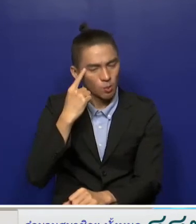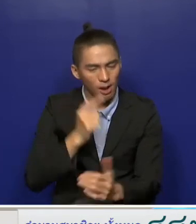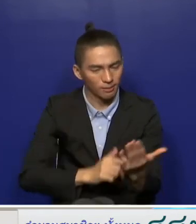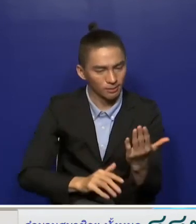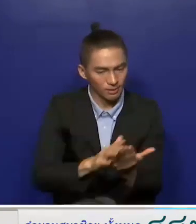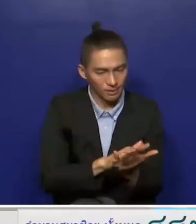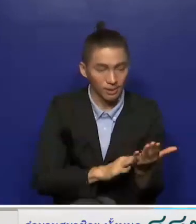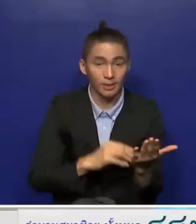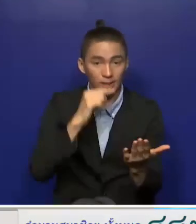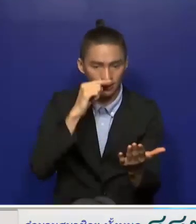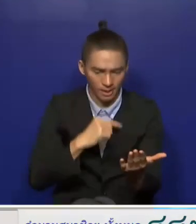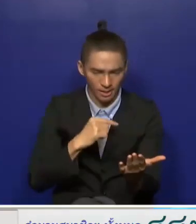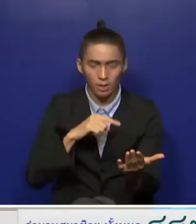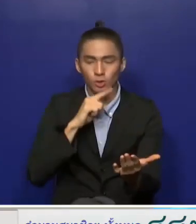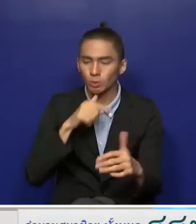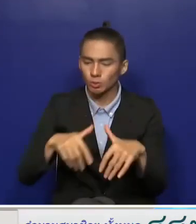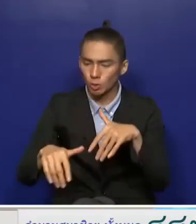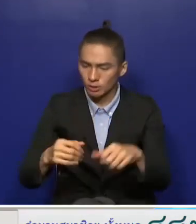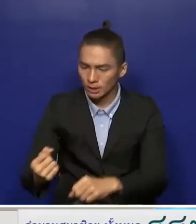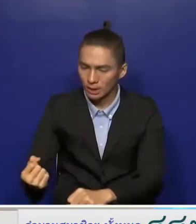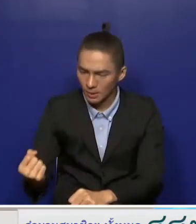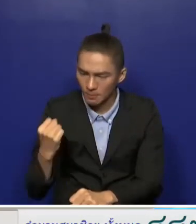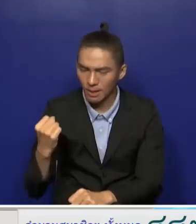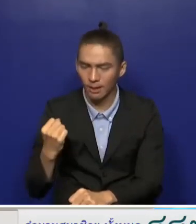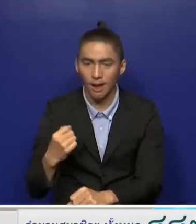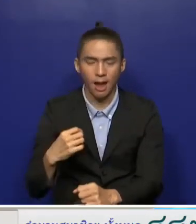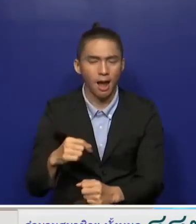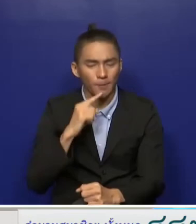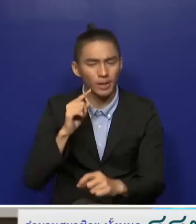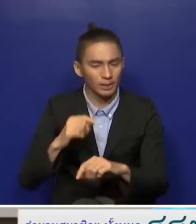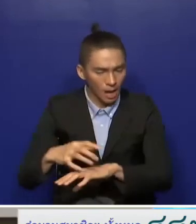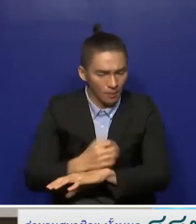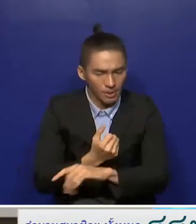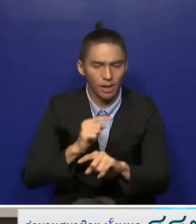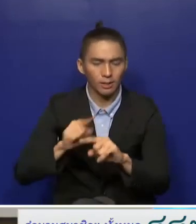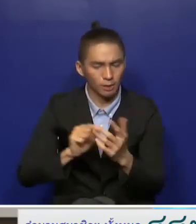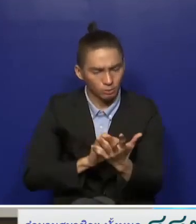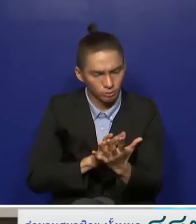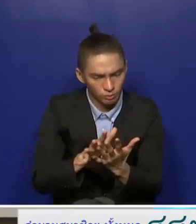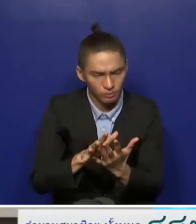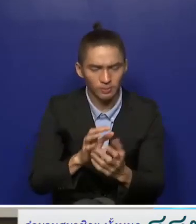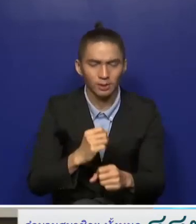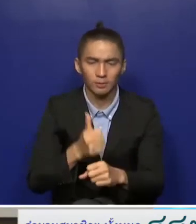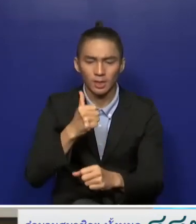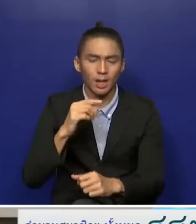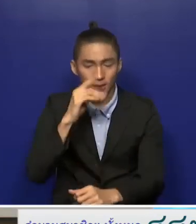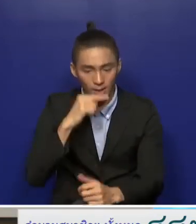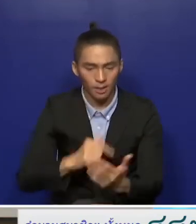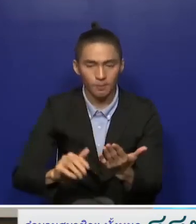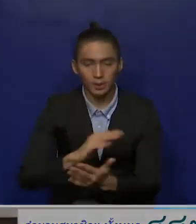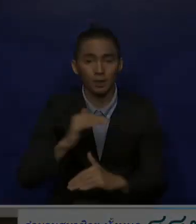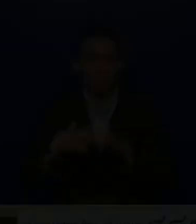าทองถินเข้มแข็งการกระจายอำนาจที่ถูกต้องแล้วประเทศชาิก็จะเหลือนร่งเหลอง ขอบคท่ประทานครัครับ ขอบคุณครับ